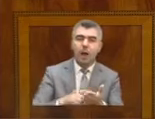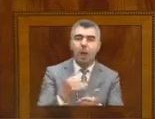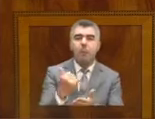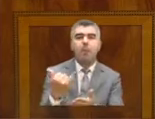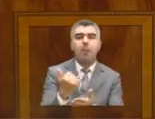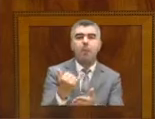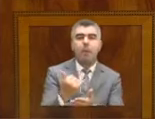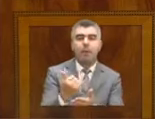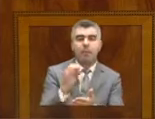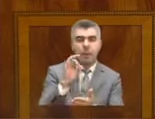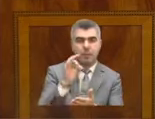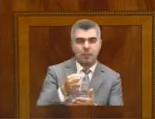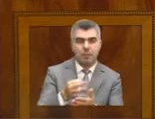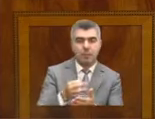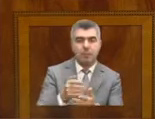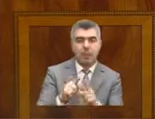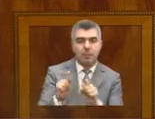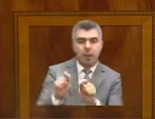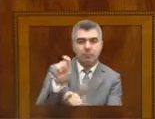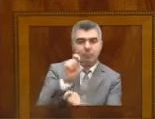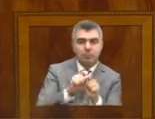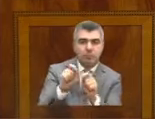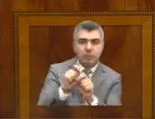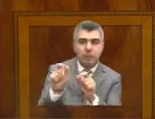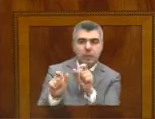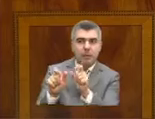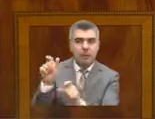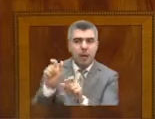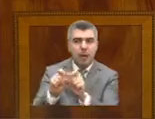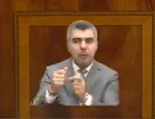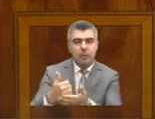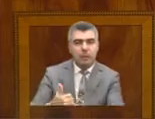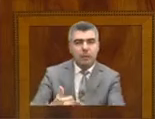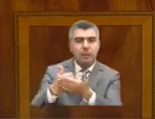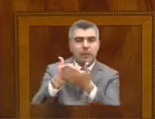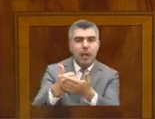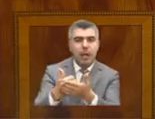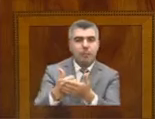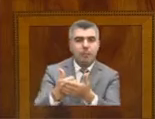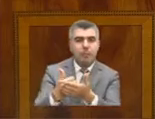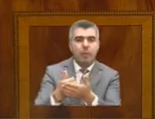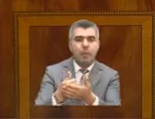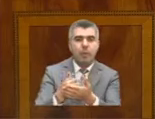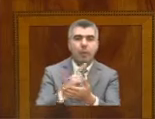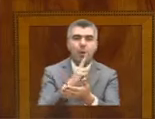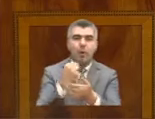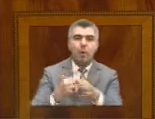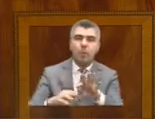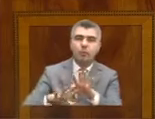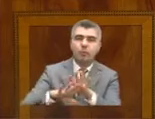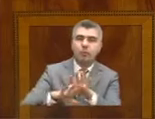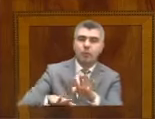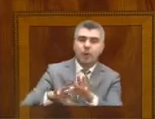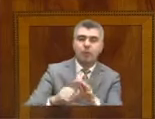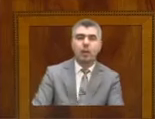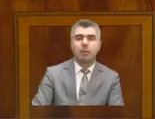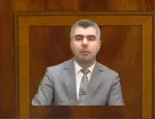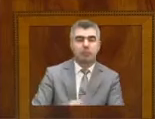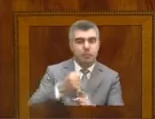أساسيا لتأهيل الرأس المال البشري وتدعيم ركائز الدولة الاجتماعية، حيث ستعمل خلال